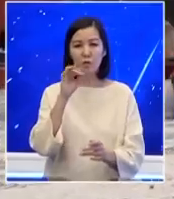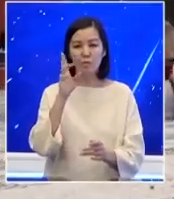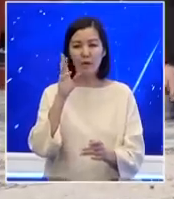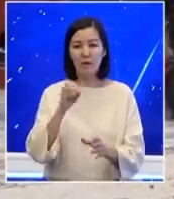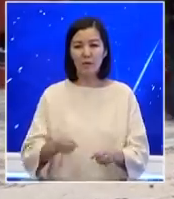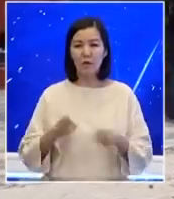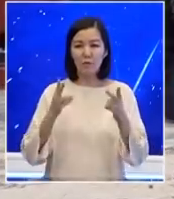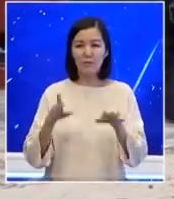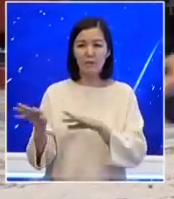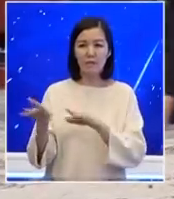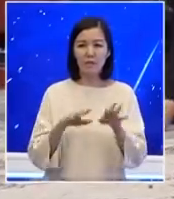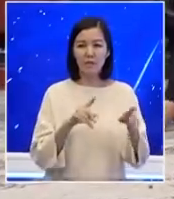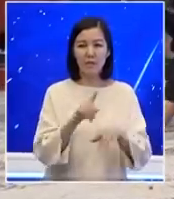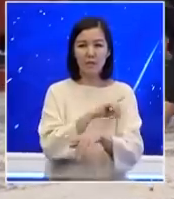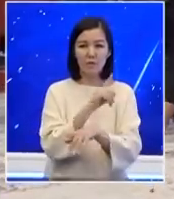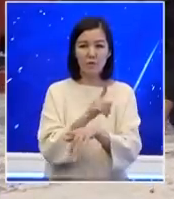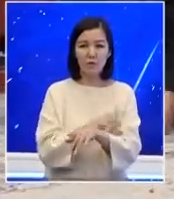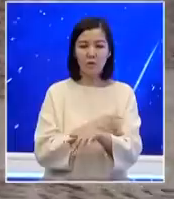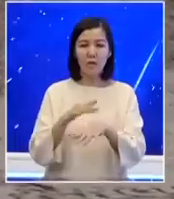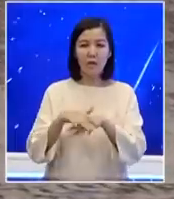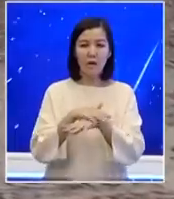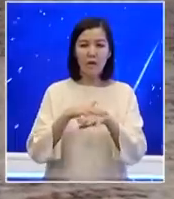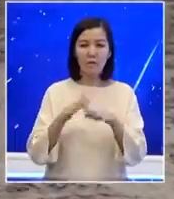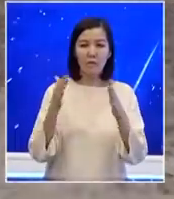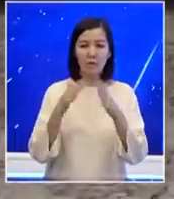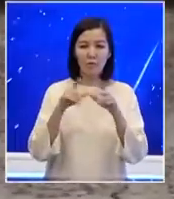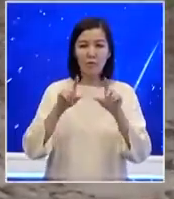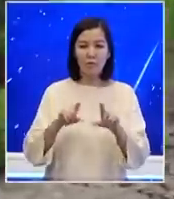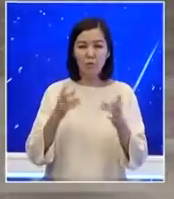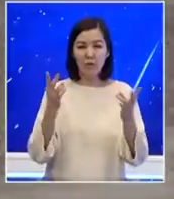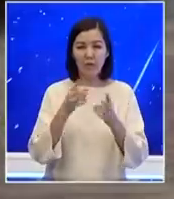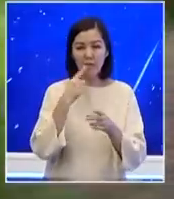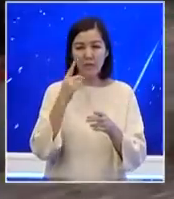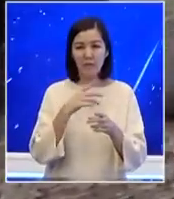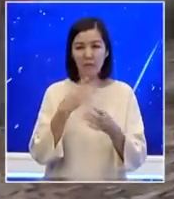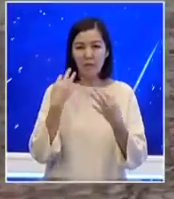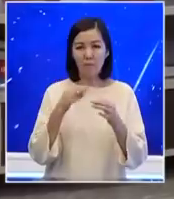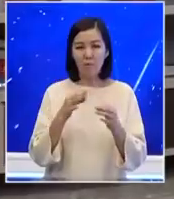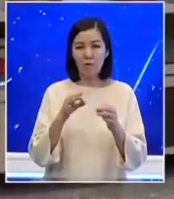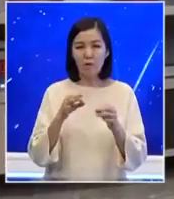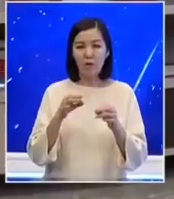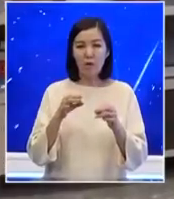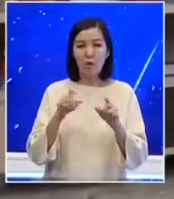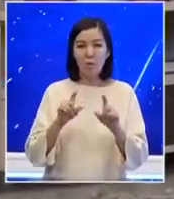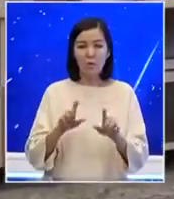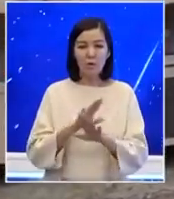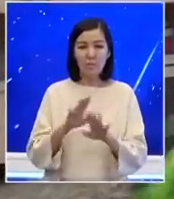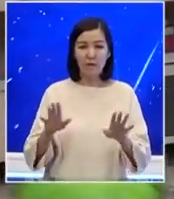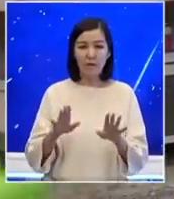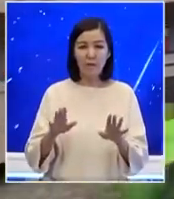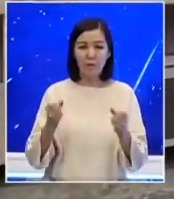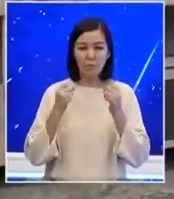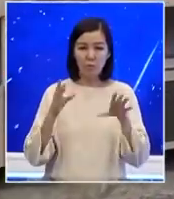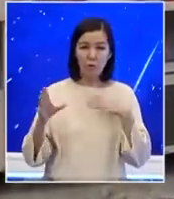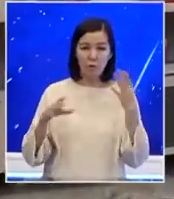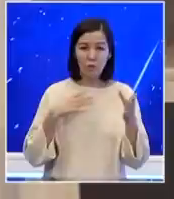қауіпсіздік шарасы күшейтілген уақытта халықты үйде отыруға шақырады. Сонымен қатар бос жатпай спортпен айналысу қажет екендігін айтады. Өзі